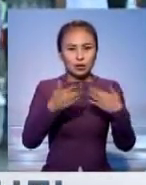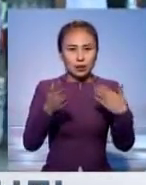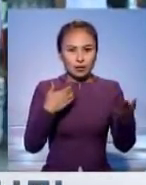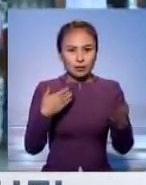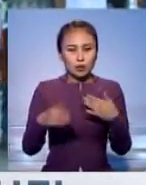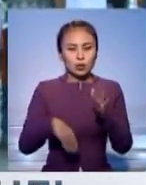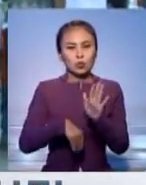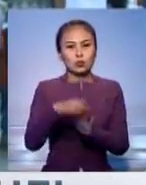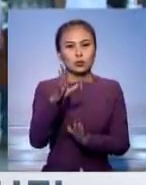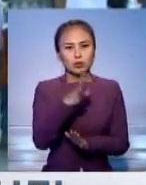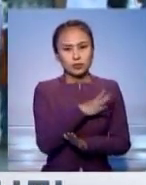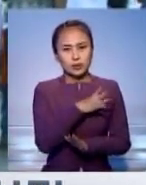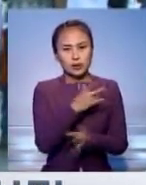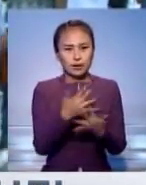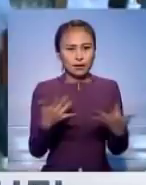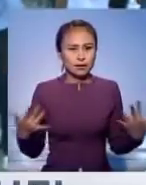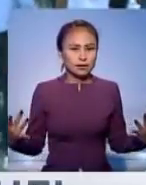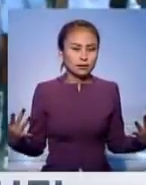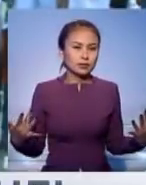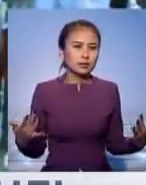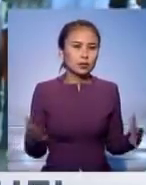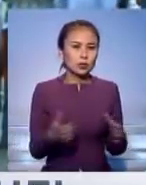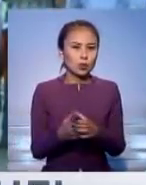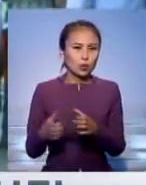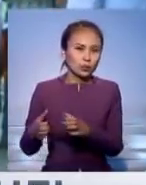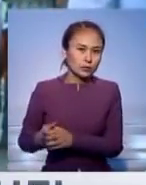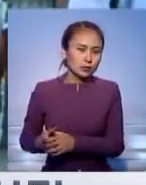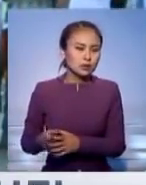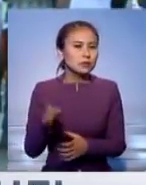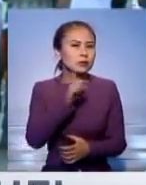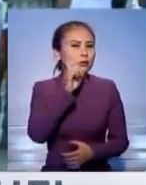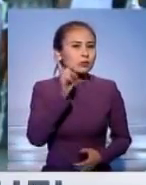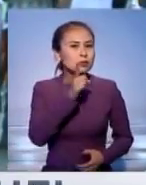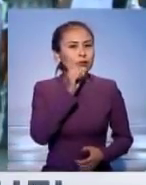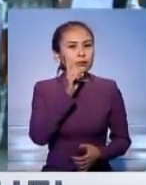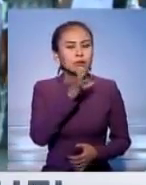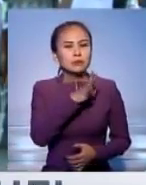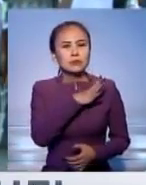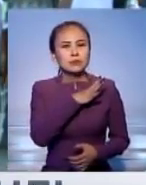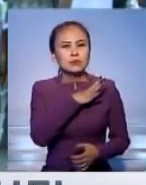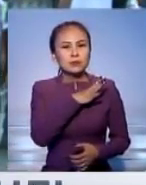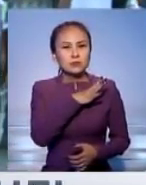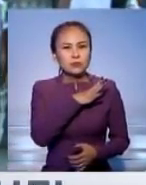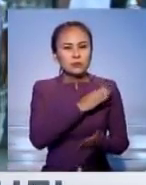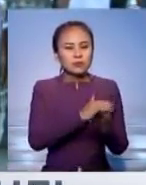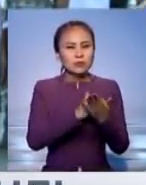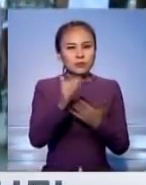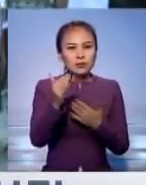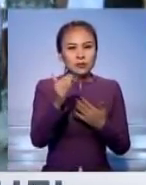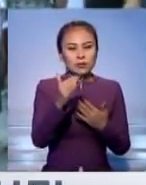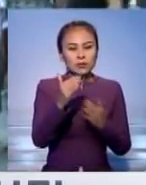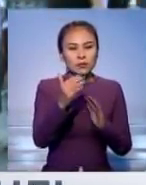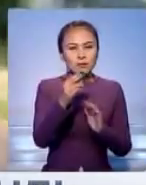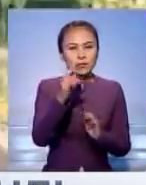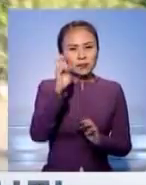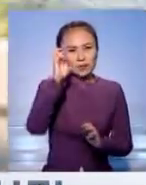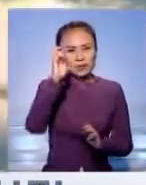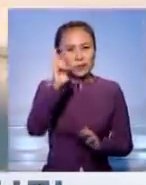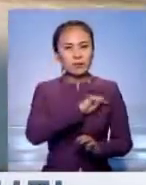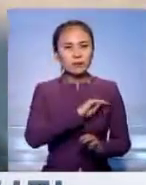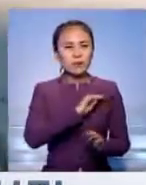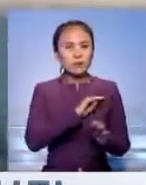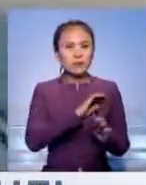мақсаттарында және әртүрлі топтағы жастардың әлеуетін көтеру бағыттарында 13 әлеуметтік қызмет жүзеге асыруда.